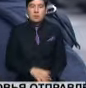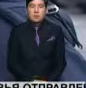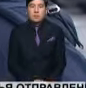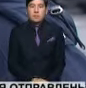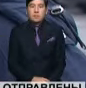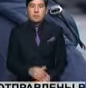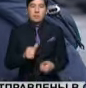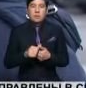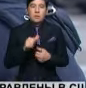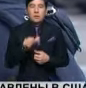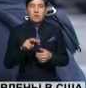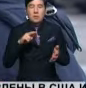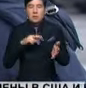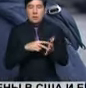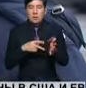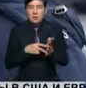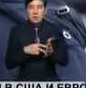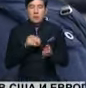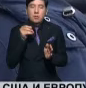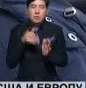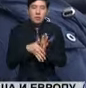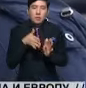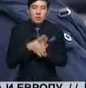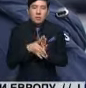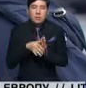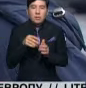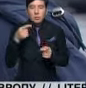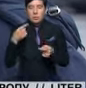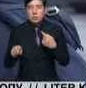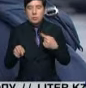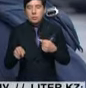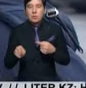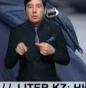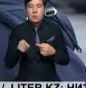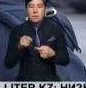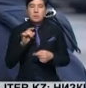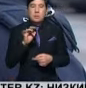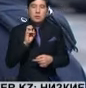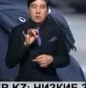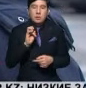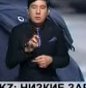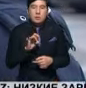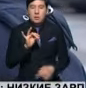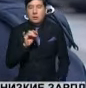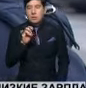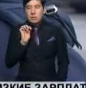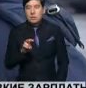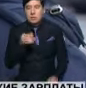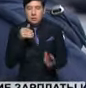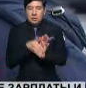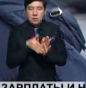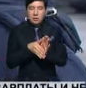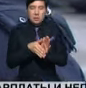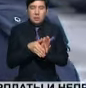Основные составляющие, да, затраты – это приходится на другие составляющие, это ингредиенты,